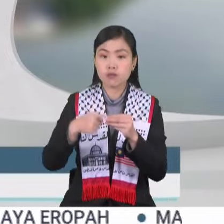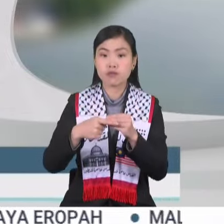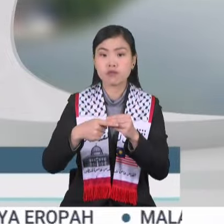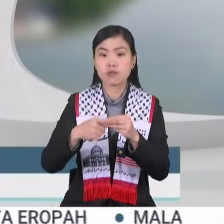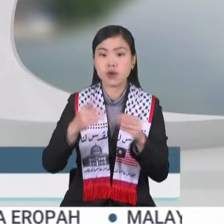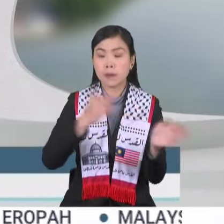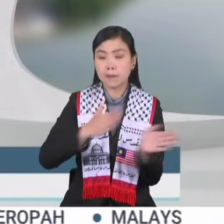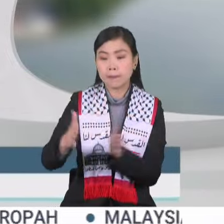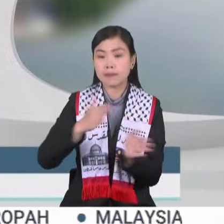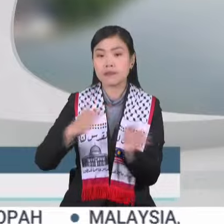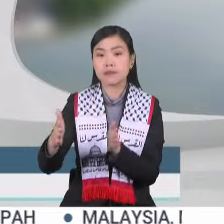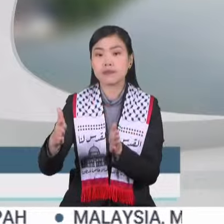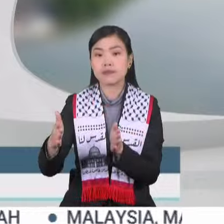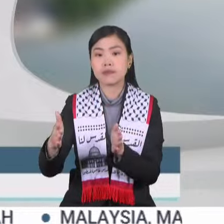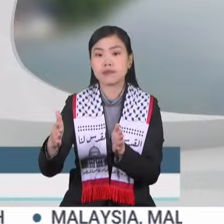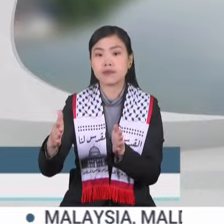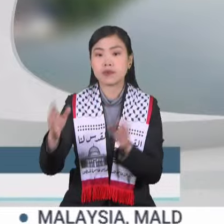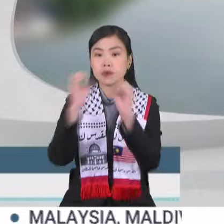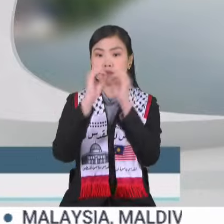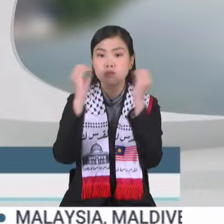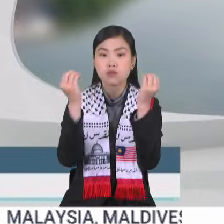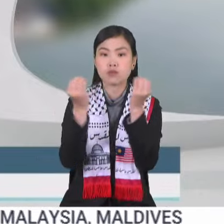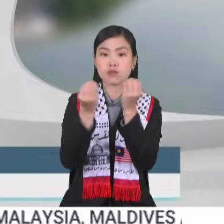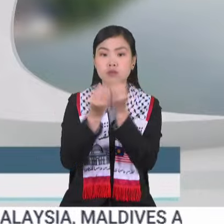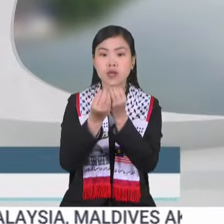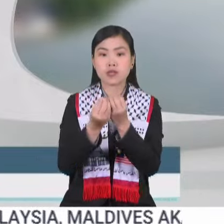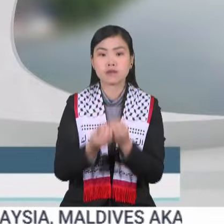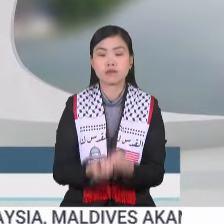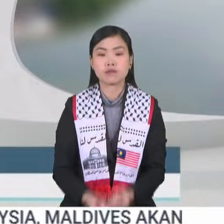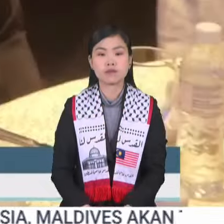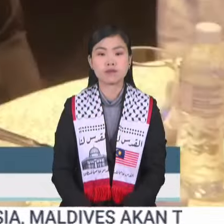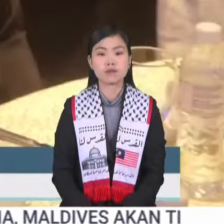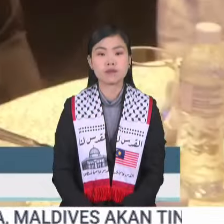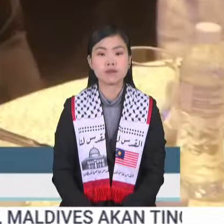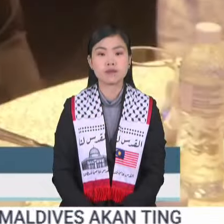dan mesej organisasi tersebut dengan jelas dan